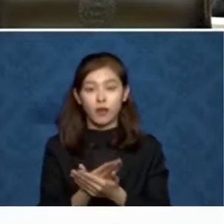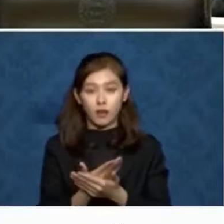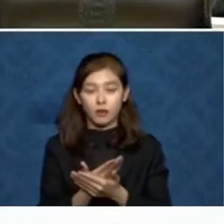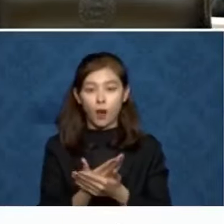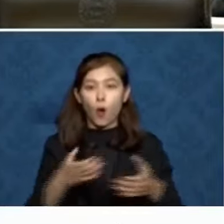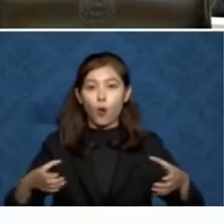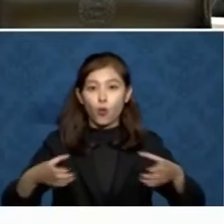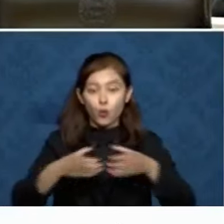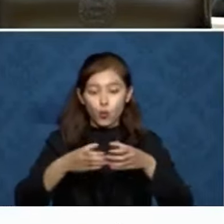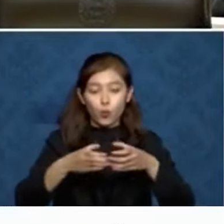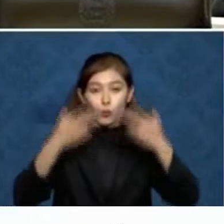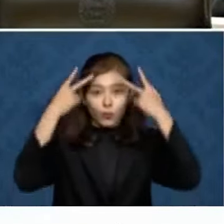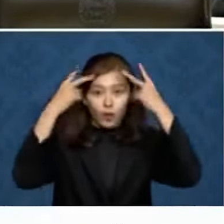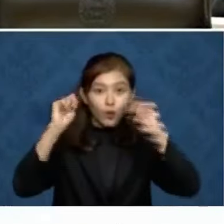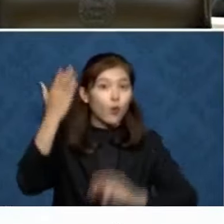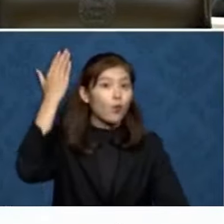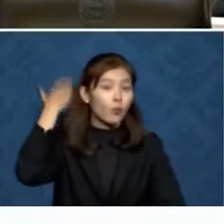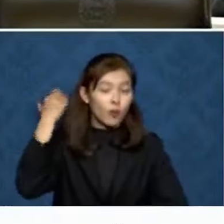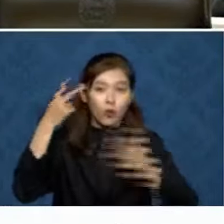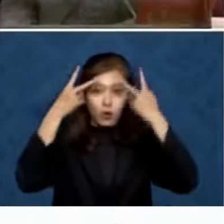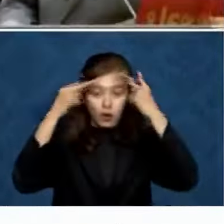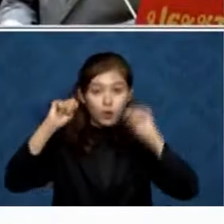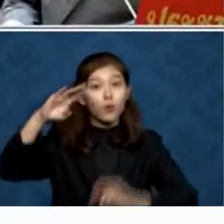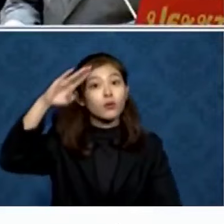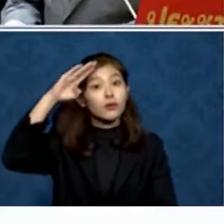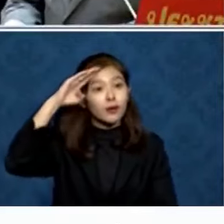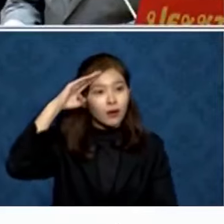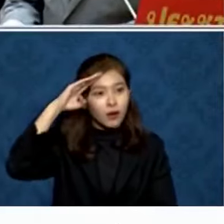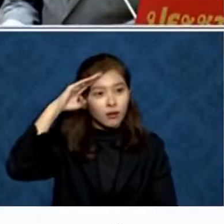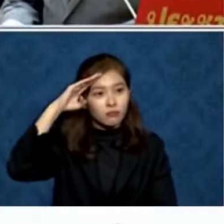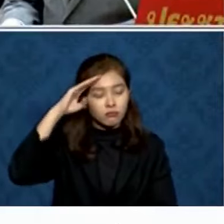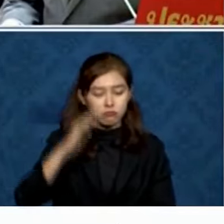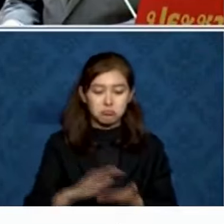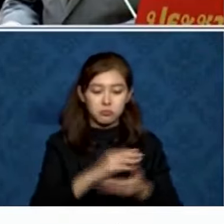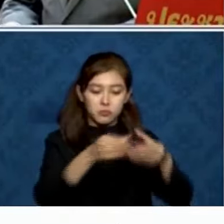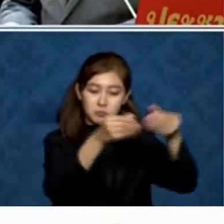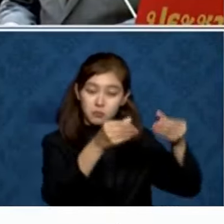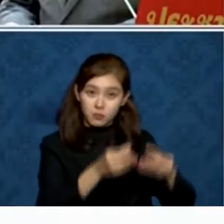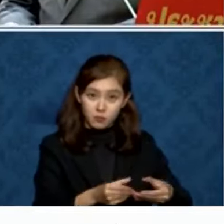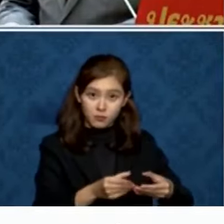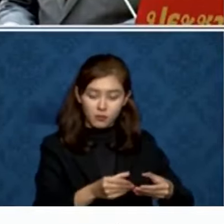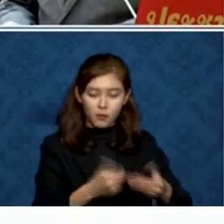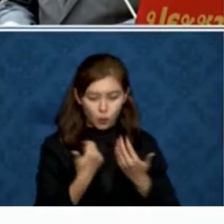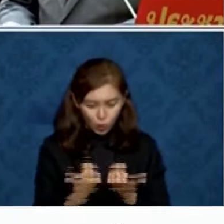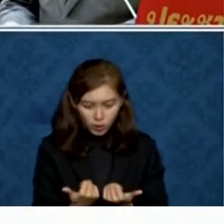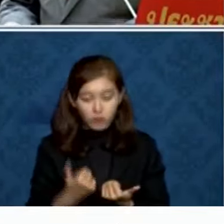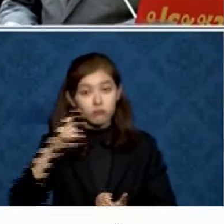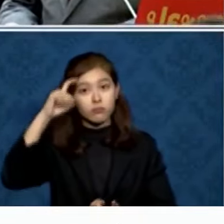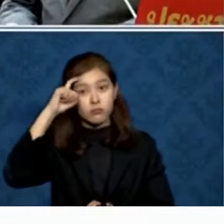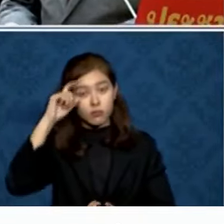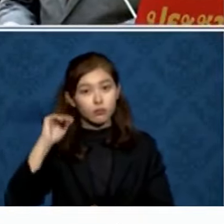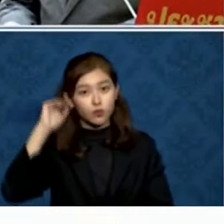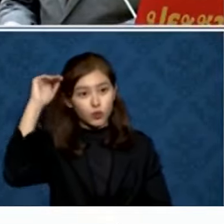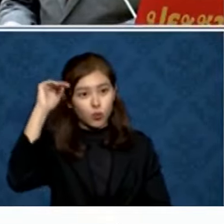เพิ่มกว่าแสนล้านแล้วก็คุณจุรินทร์นี่ฟันธงเลยนะบอกฟันธงนายกไม่สามารถใช้หนี้เงินกู้ 500,000